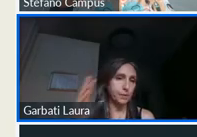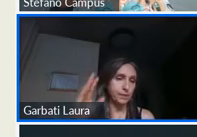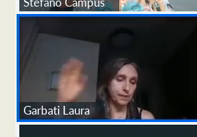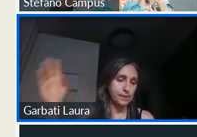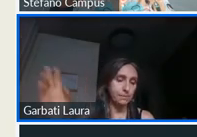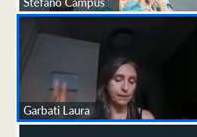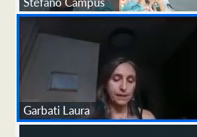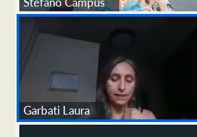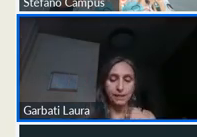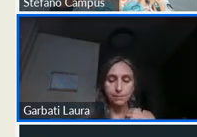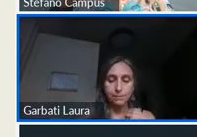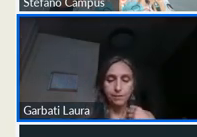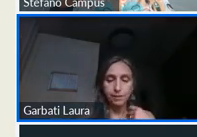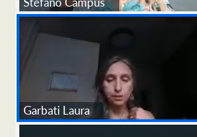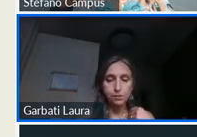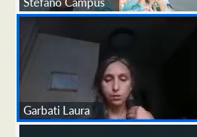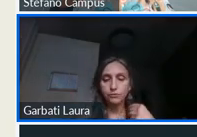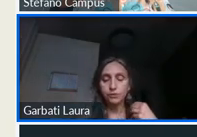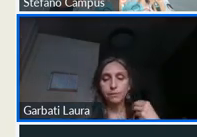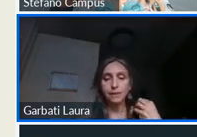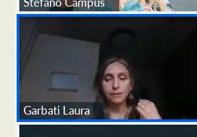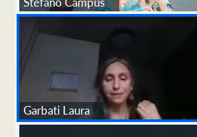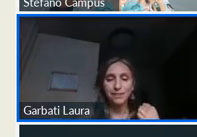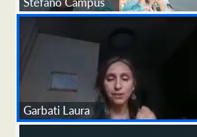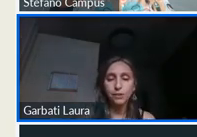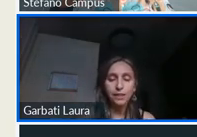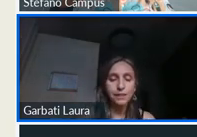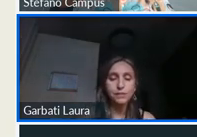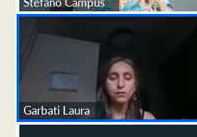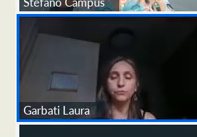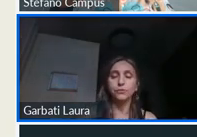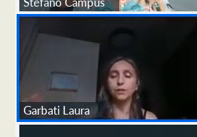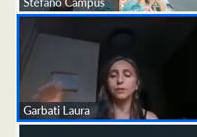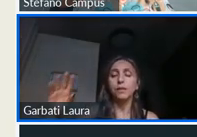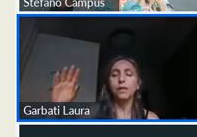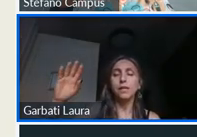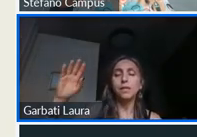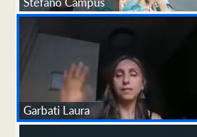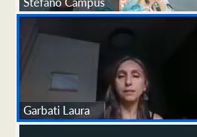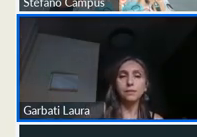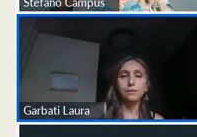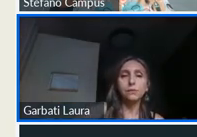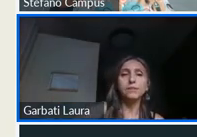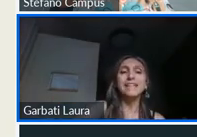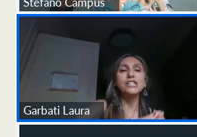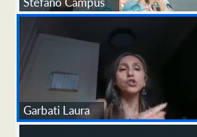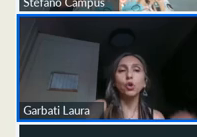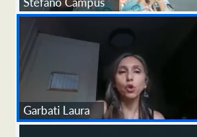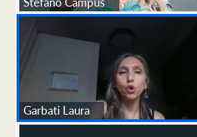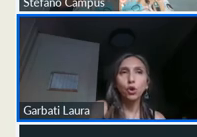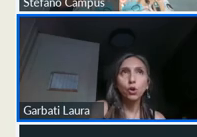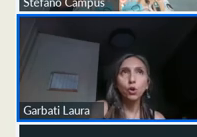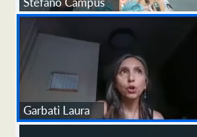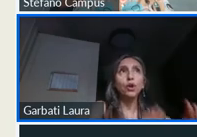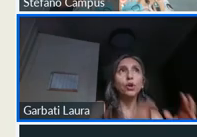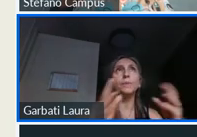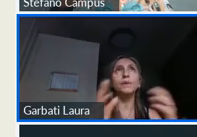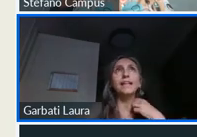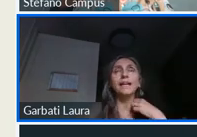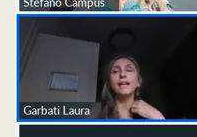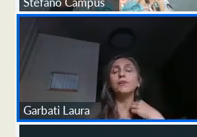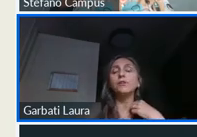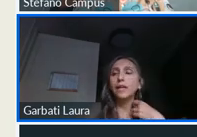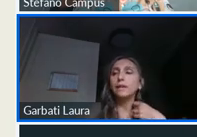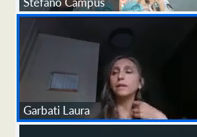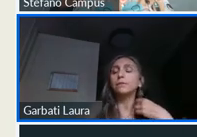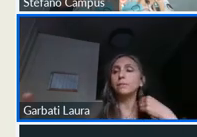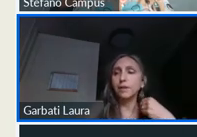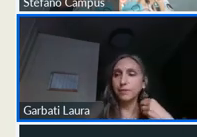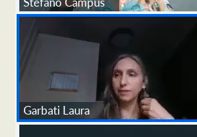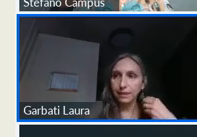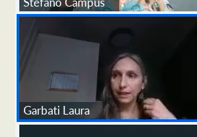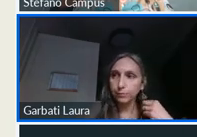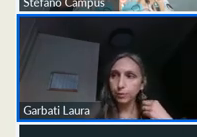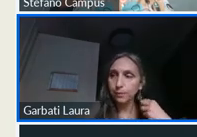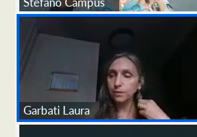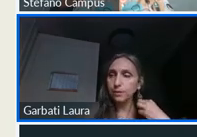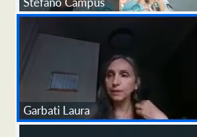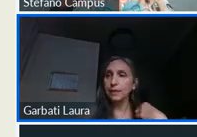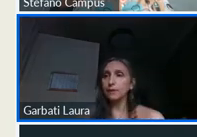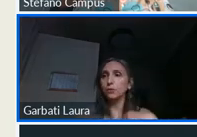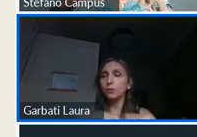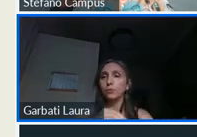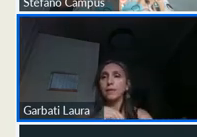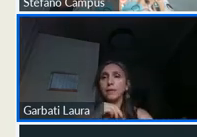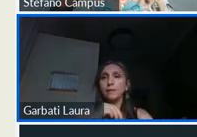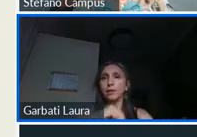tempo, sapete che si parla anche di brevetti software, ma in teoria il software da solo come tale non è